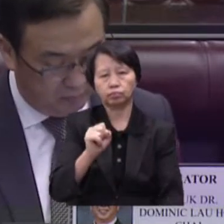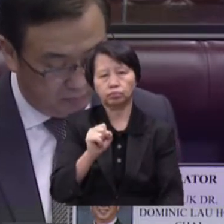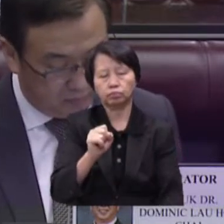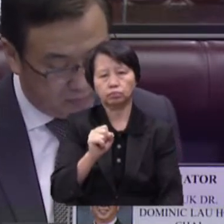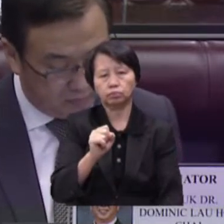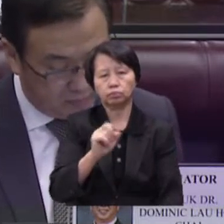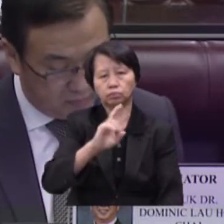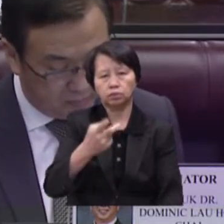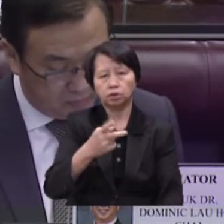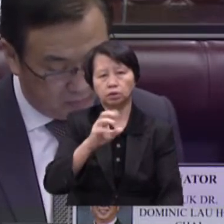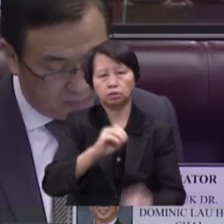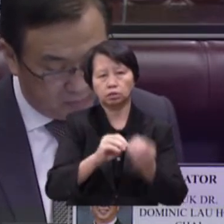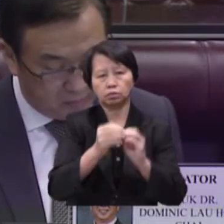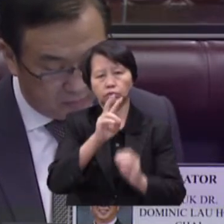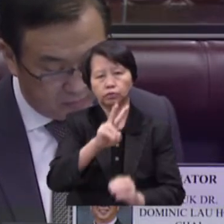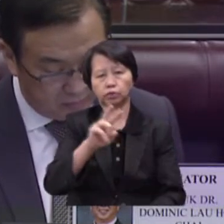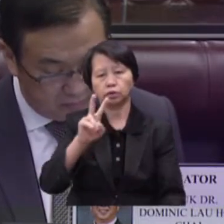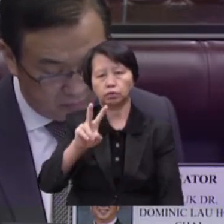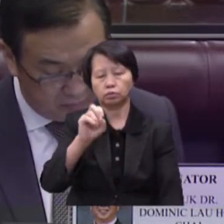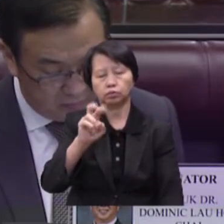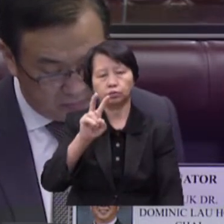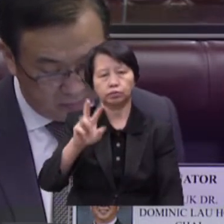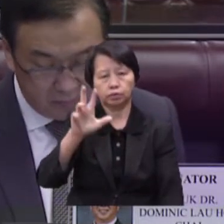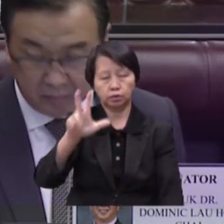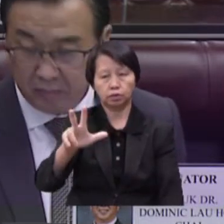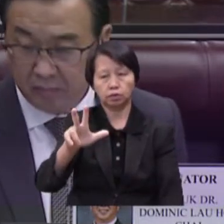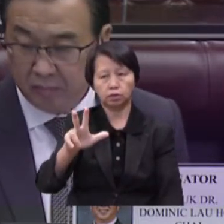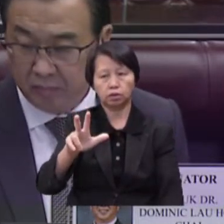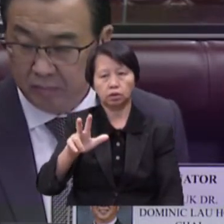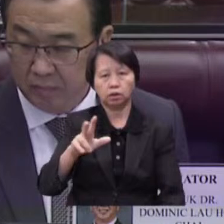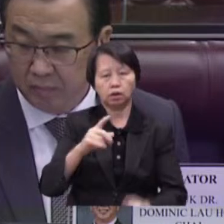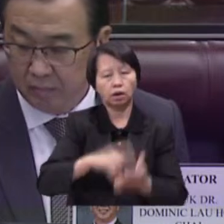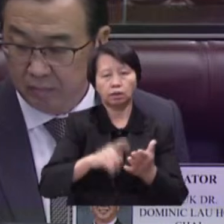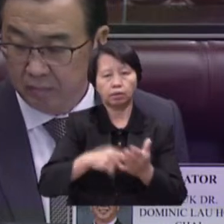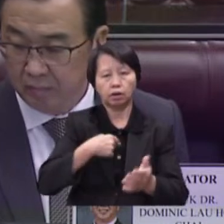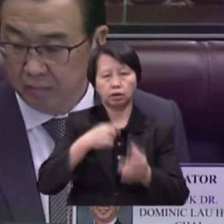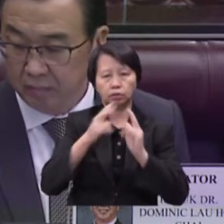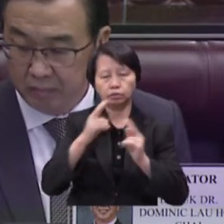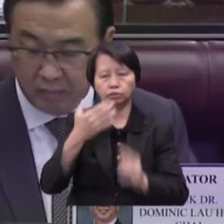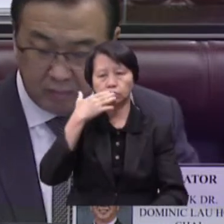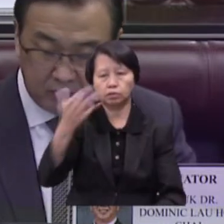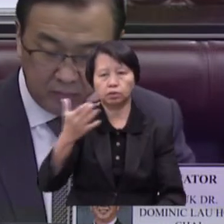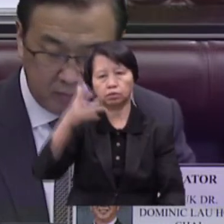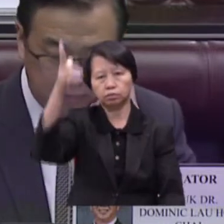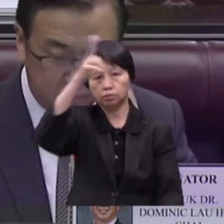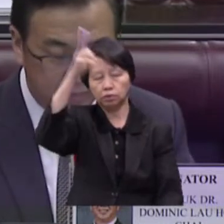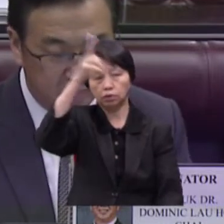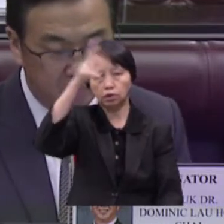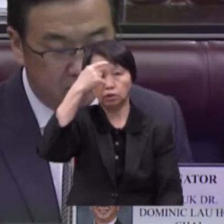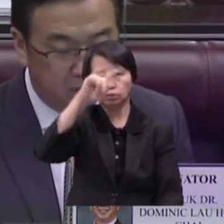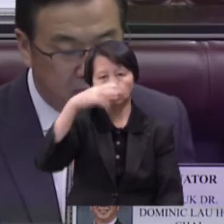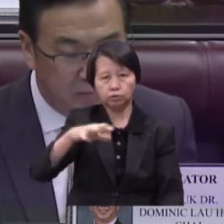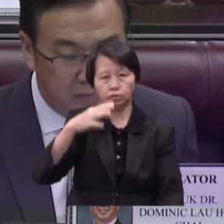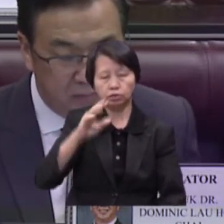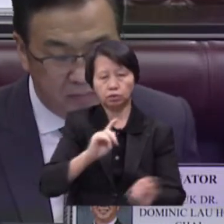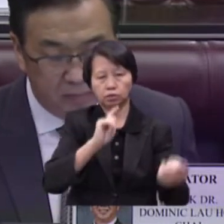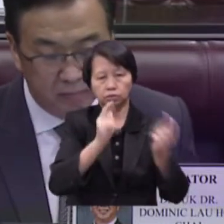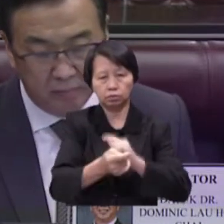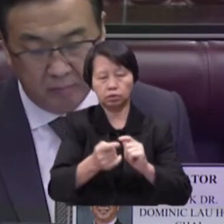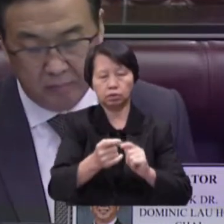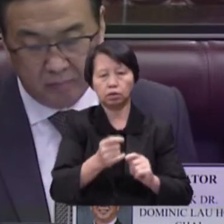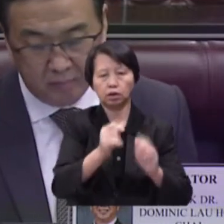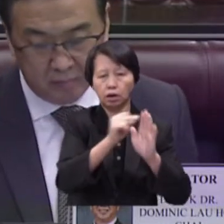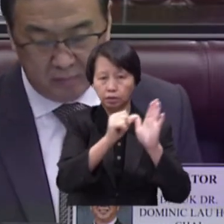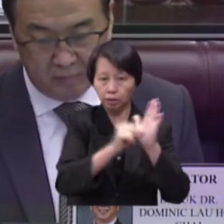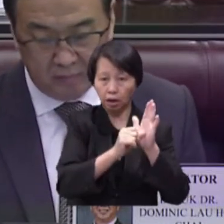pindahan Nambo dua 20 23 apapun Saya mengucapkan terima kasih kepada kerajaan karena telah memindai ini